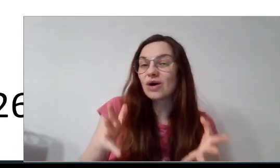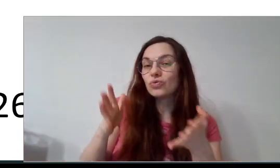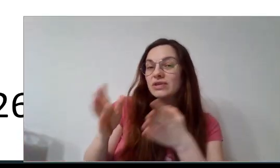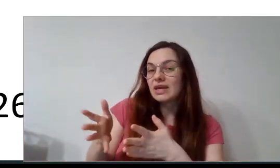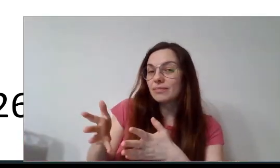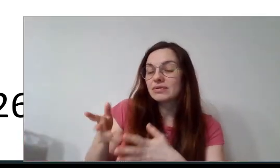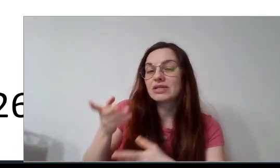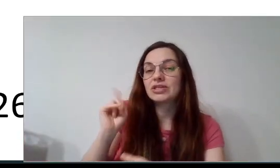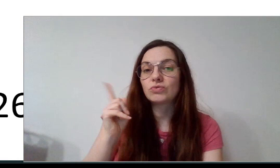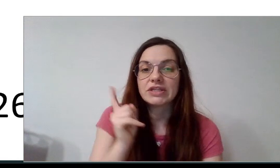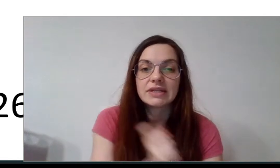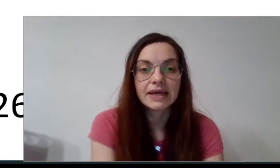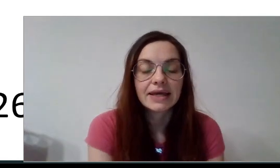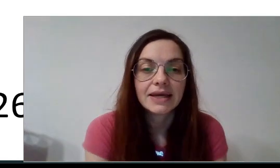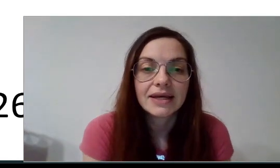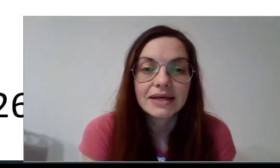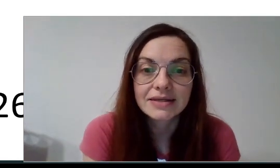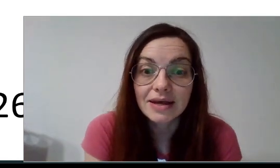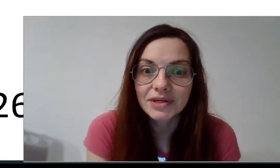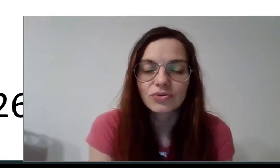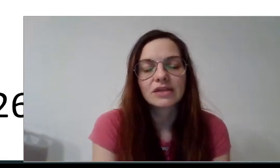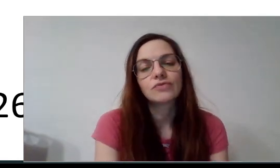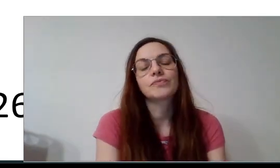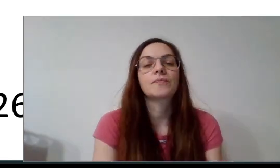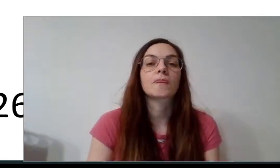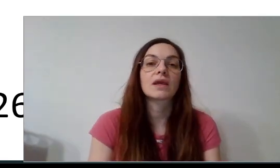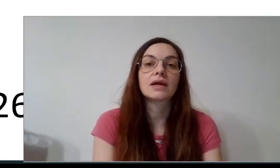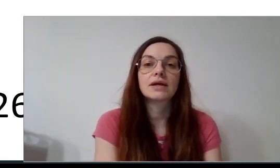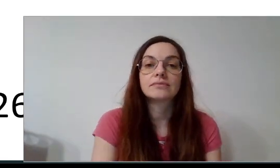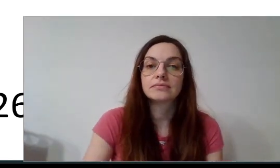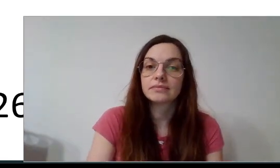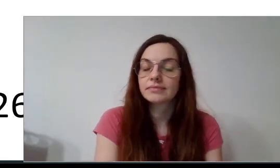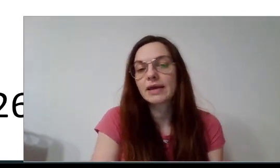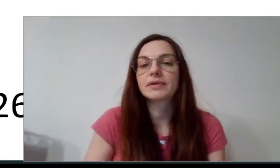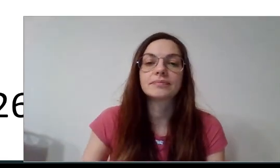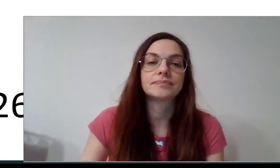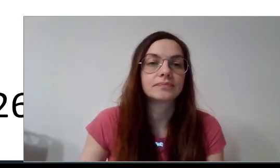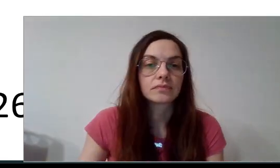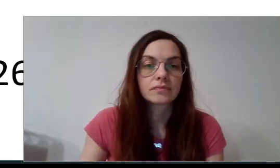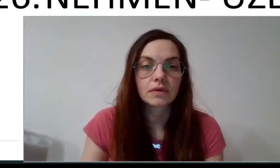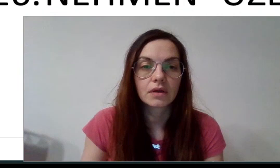Ihr und ihm. Znači, naučite te zamjenicu dativu. Gebe.